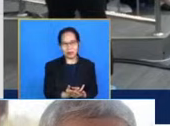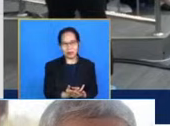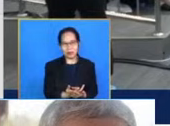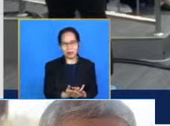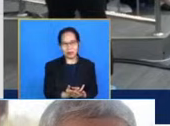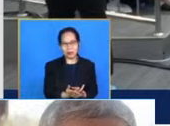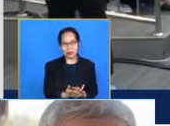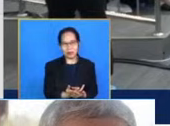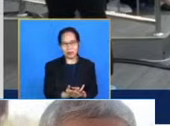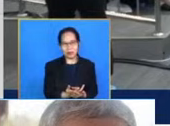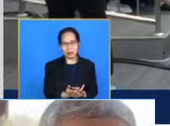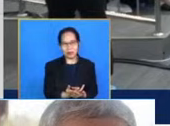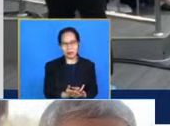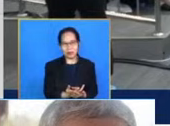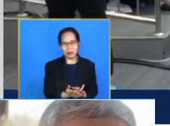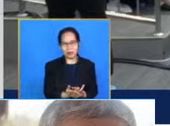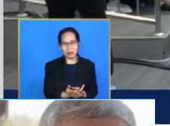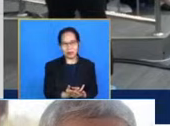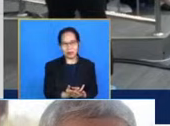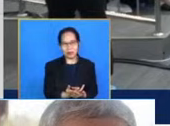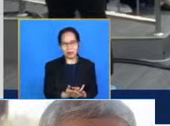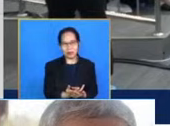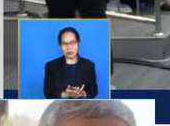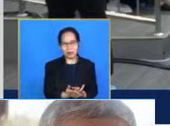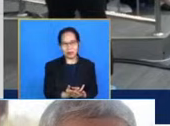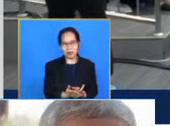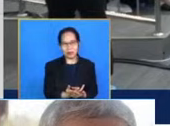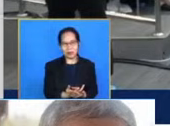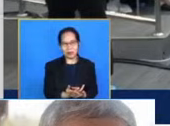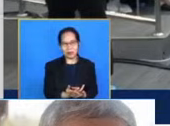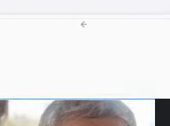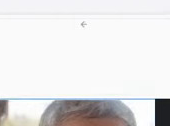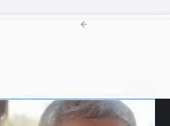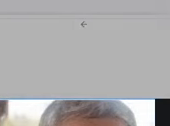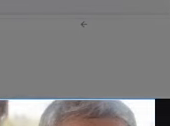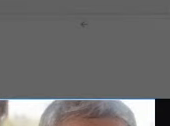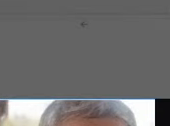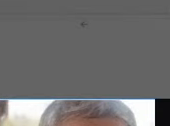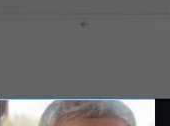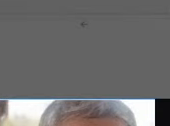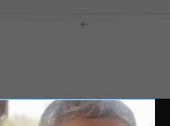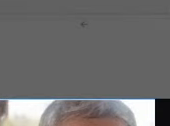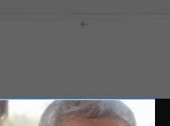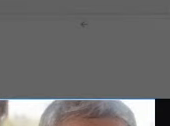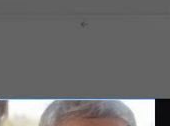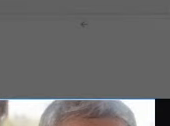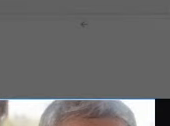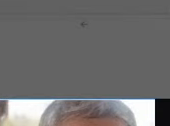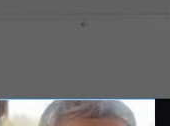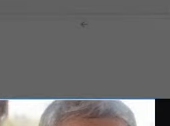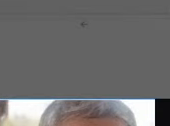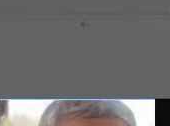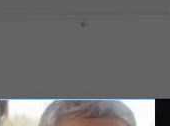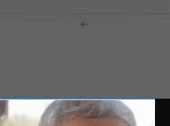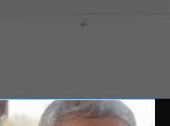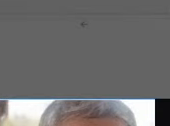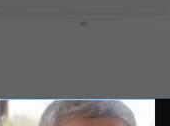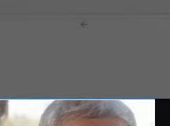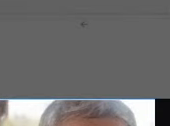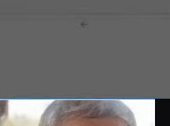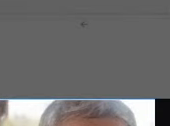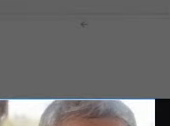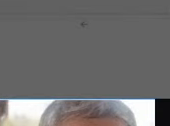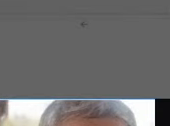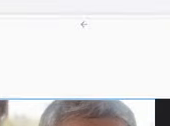idadagdag? Bainanap ni Kuya si Kuya Adi. Mabuting kalooban sa kapatid, pag-ibig.